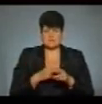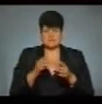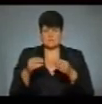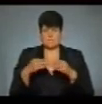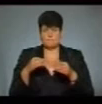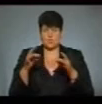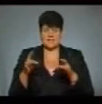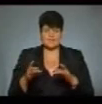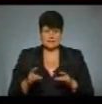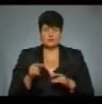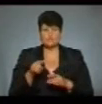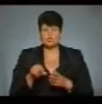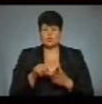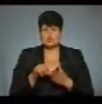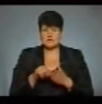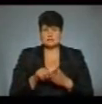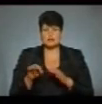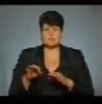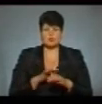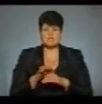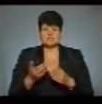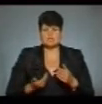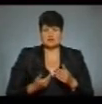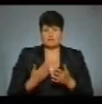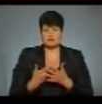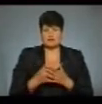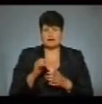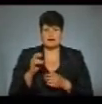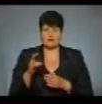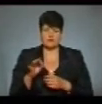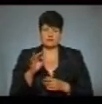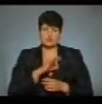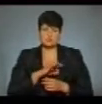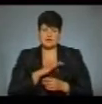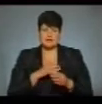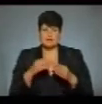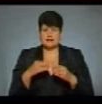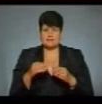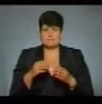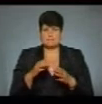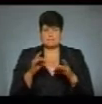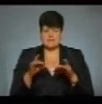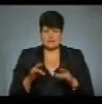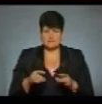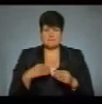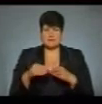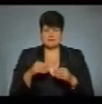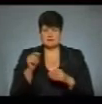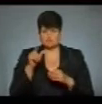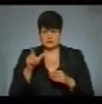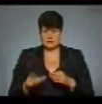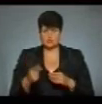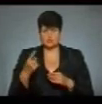– учасники всеукраїнського проєкту «Життя у стилі еко». Від використання поліетиленових пакетів, пластикових пляшок і разового